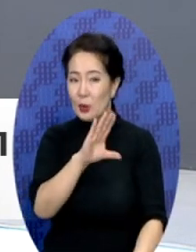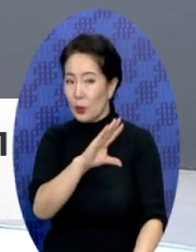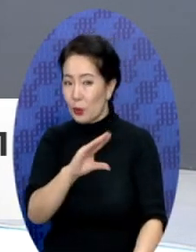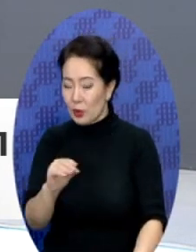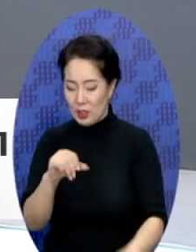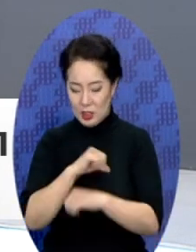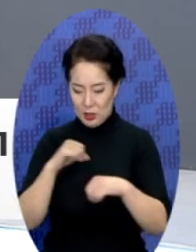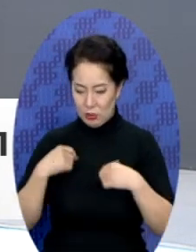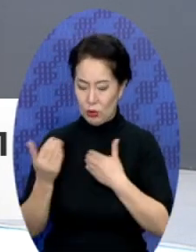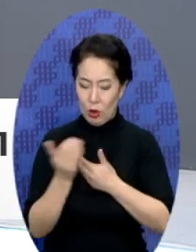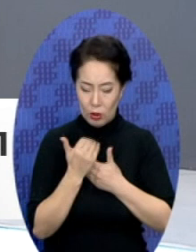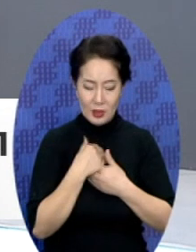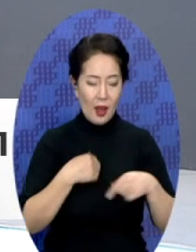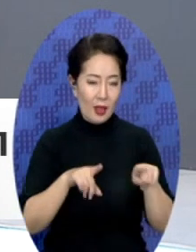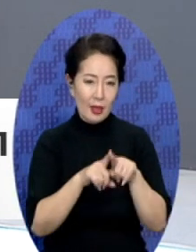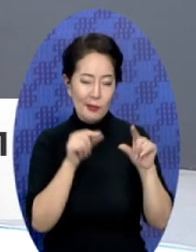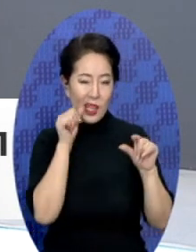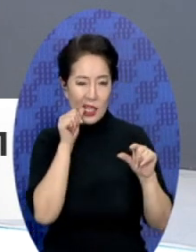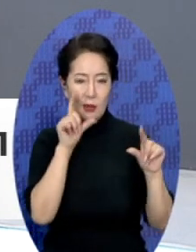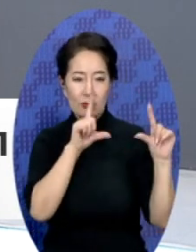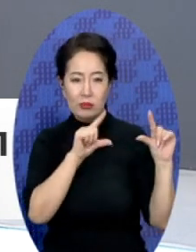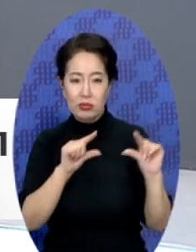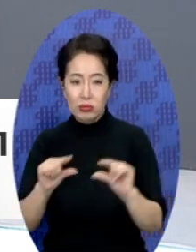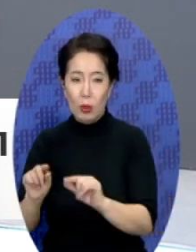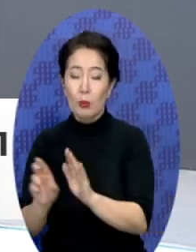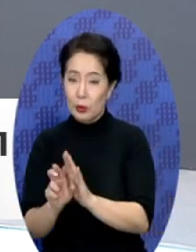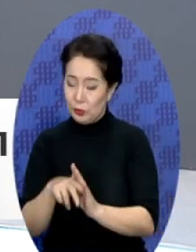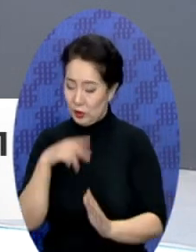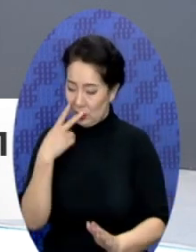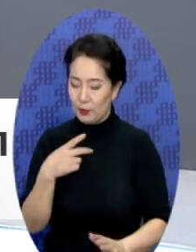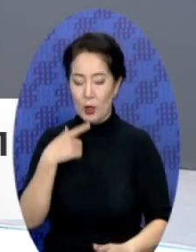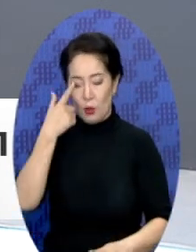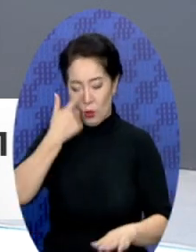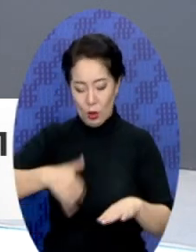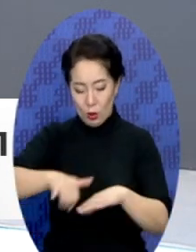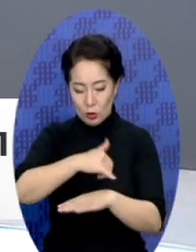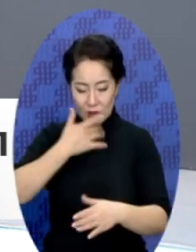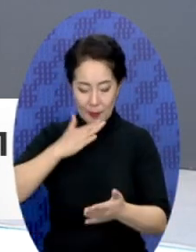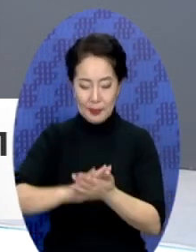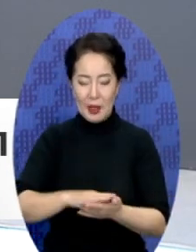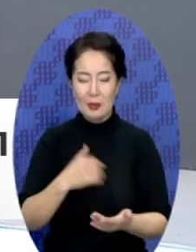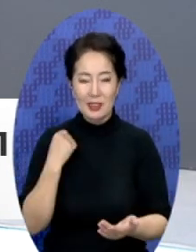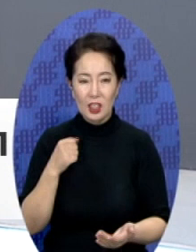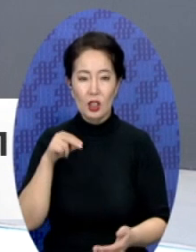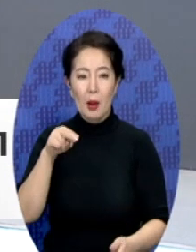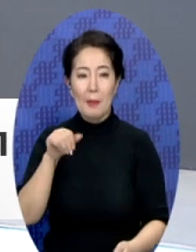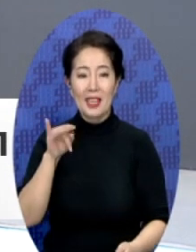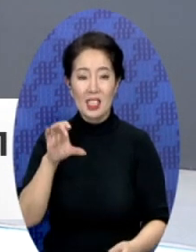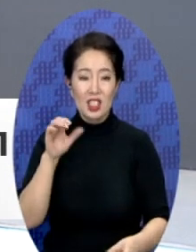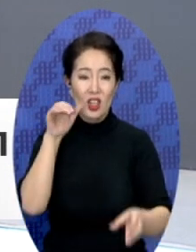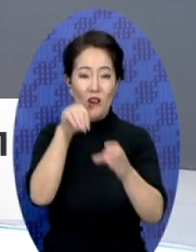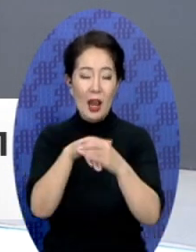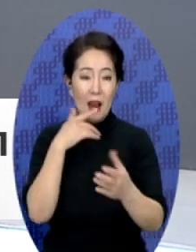энэ асуудлыг шийдэх бууруулах боломжтой. За энэ үр дүнгээр бол манай улс бол яг энэ өөрийнхөө амлалтын тариусын хилцээр амлалтын хамтлалтанд хүрэх боломжтой гэдэг